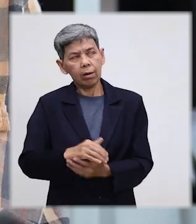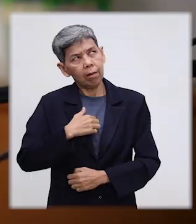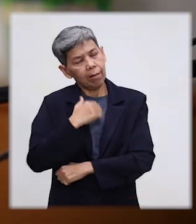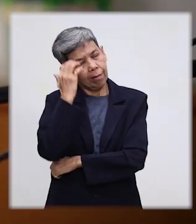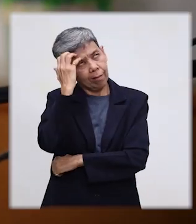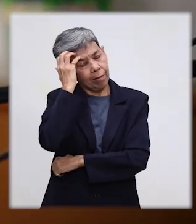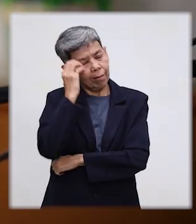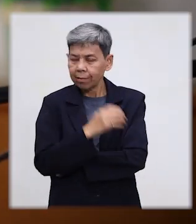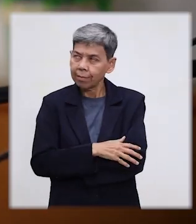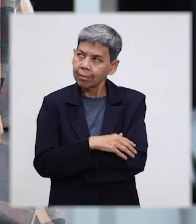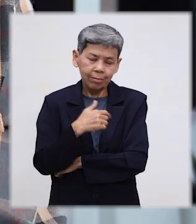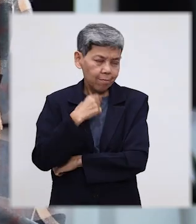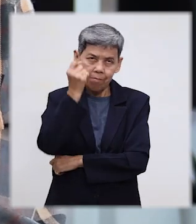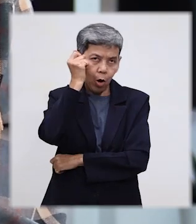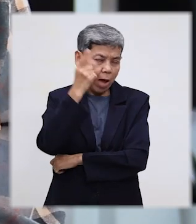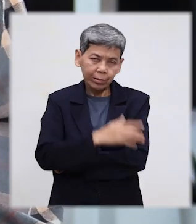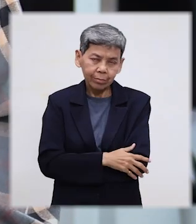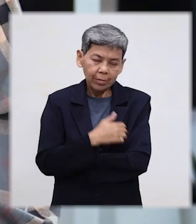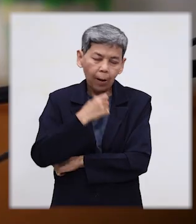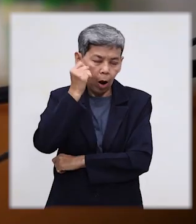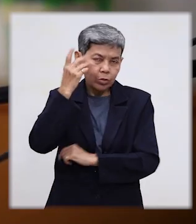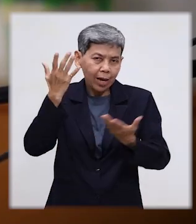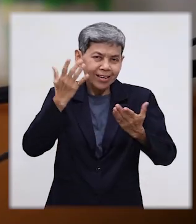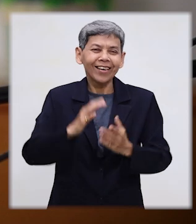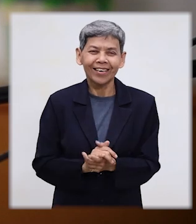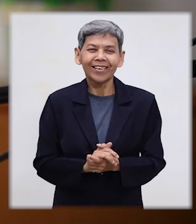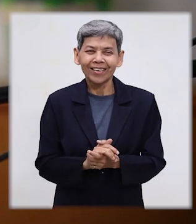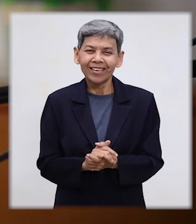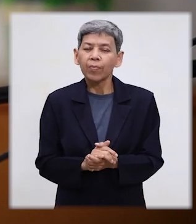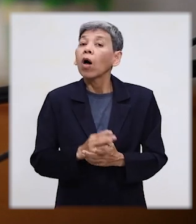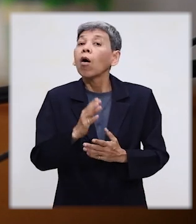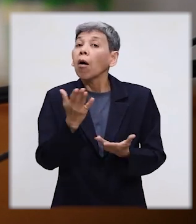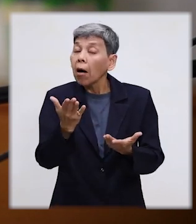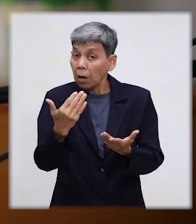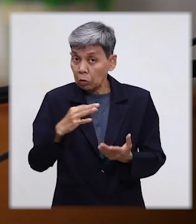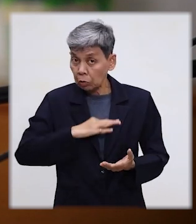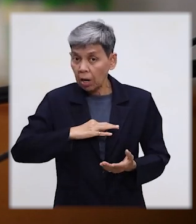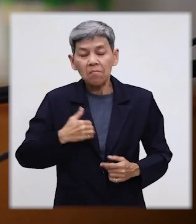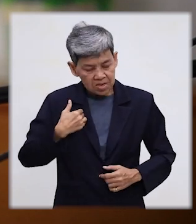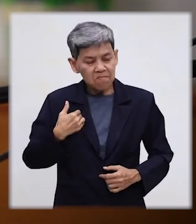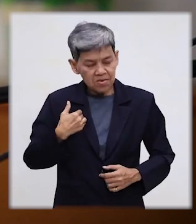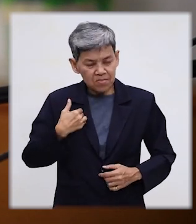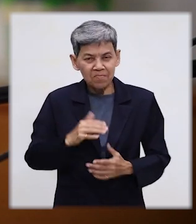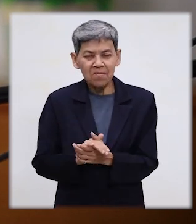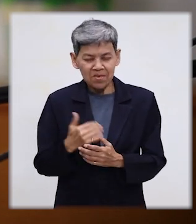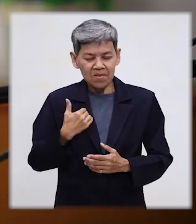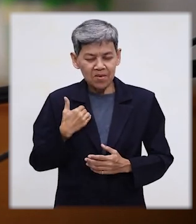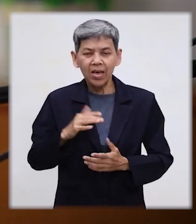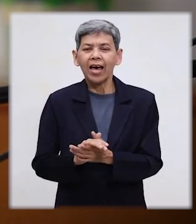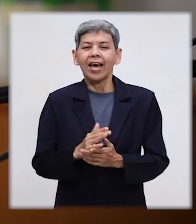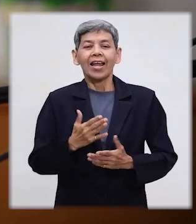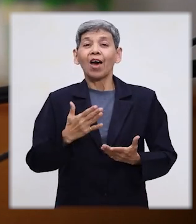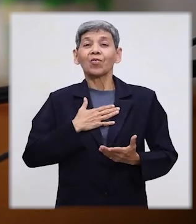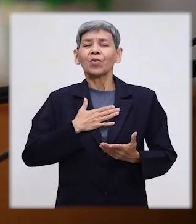งง งงแล้วเกิดคำตอบไหมคะ เกิดครับคือสุดท้ายมันเหมือนกับว่าอย่างตอนนี้ผมสน